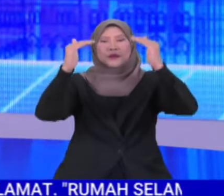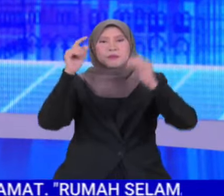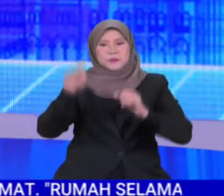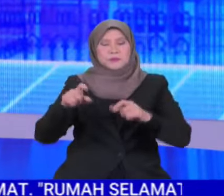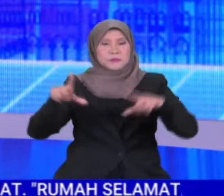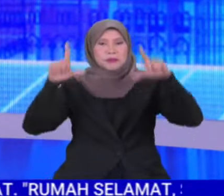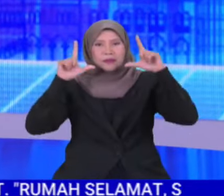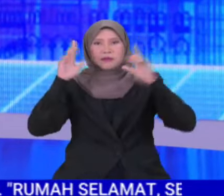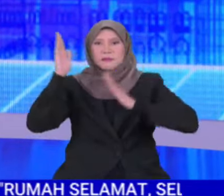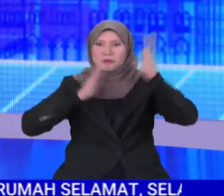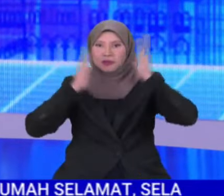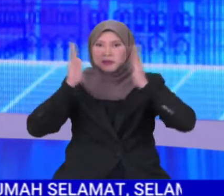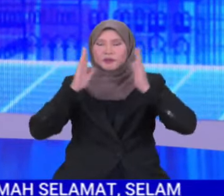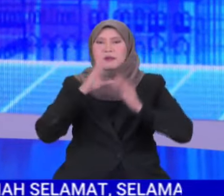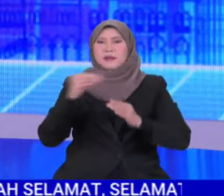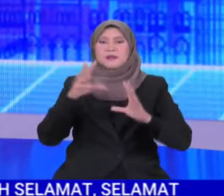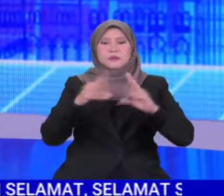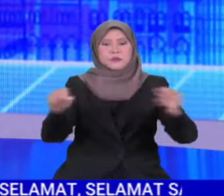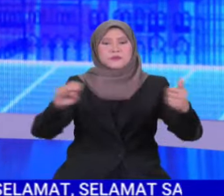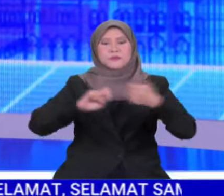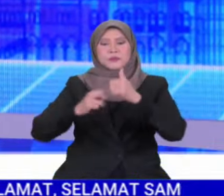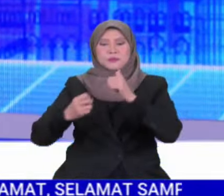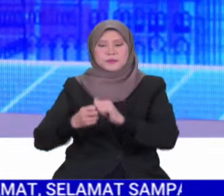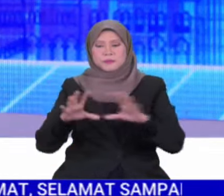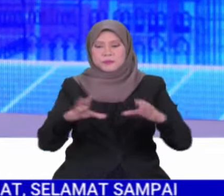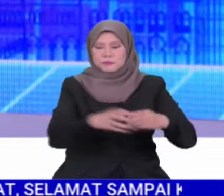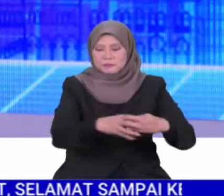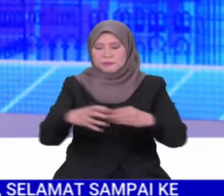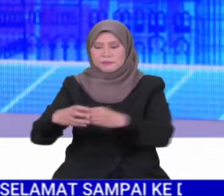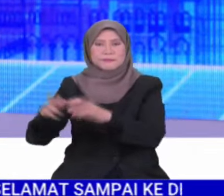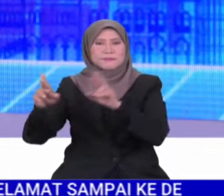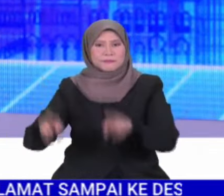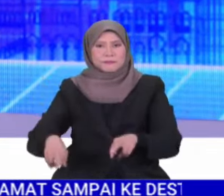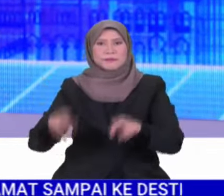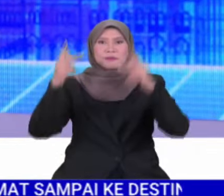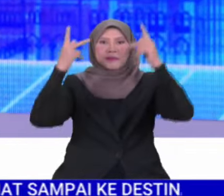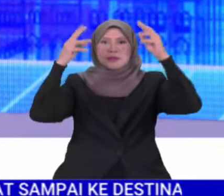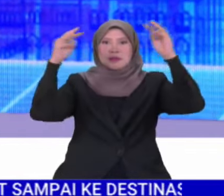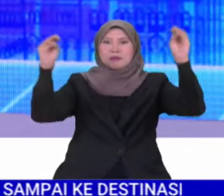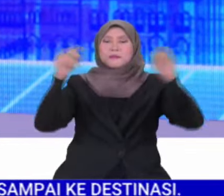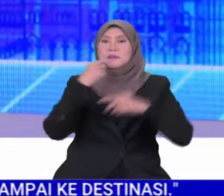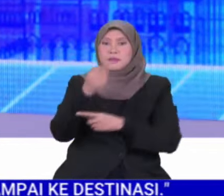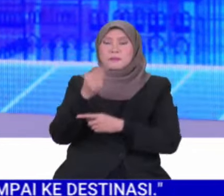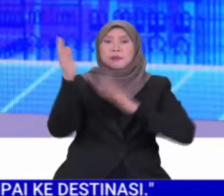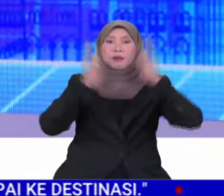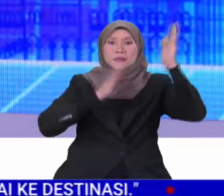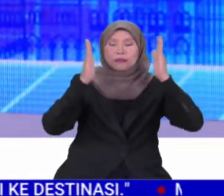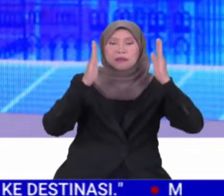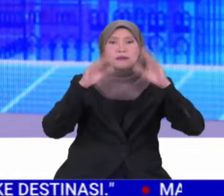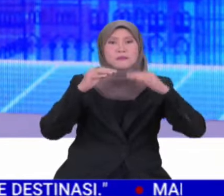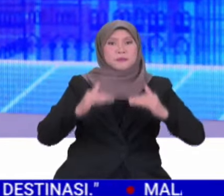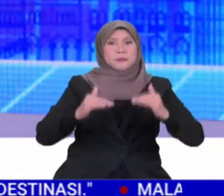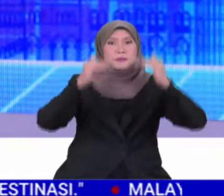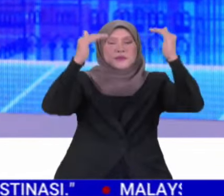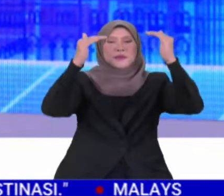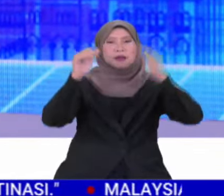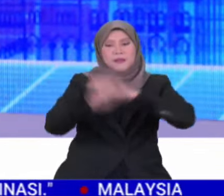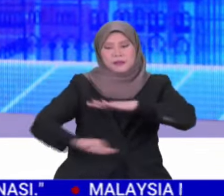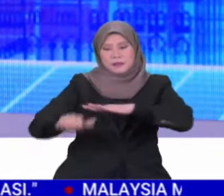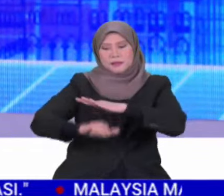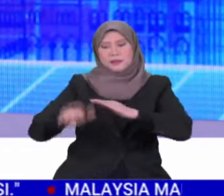negara tetapi bagi menyelesaikan masalah semua golongan rakyat. Perdana Menteri bukan sahaja meletakkan Malaysia Madani sebagai kerangka